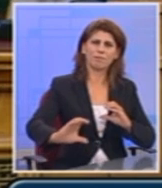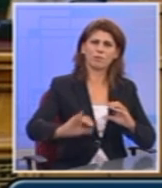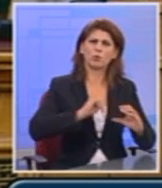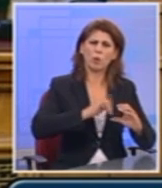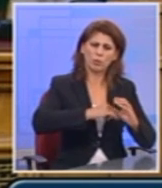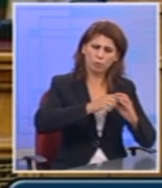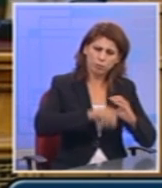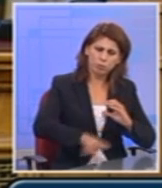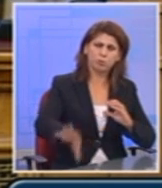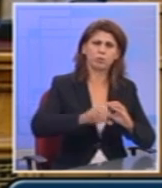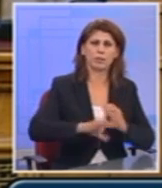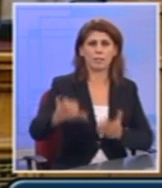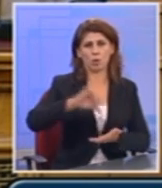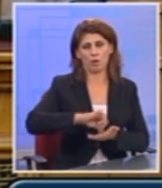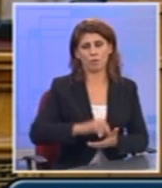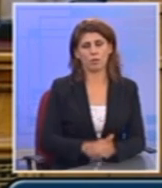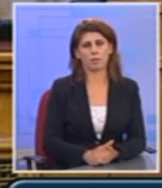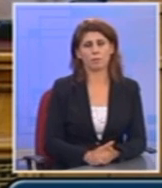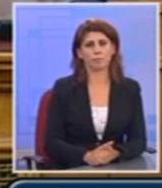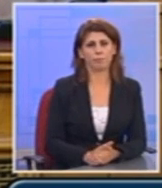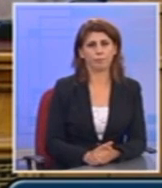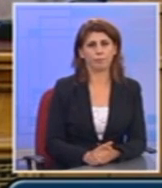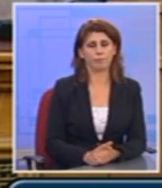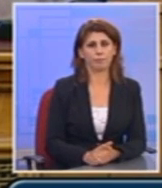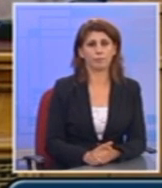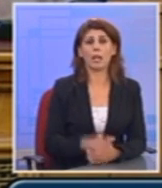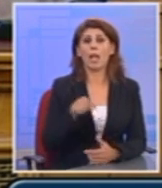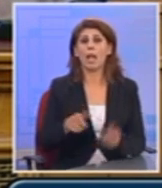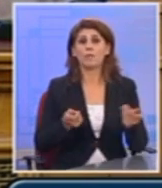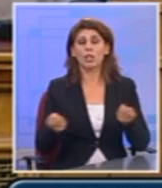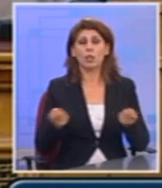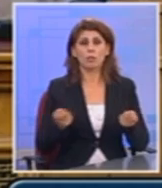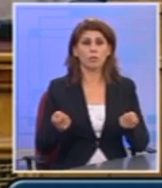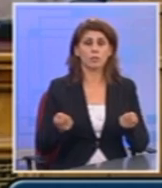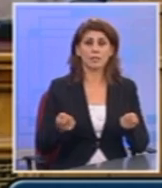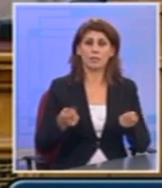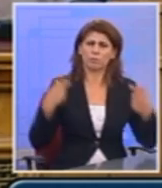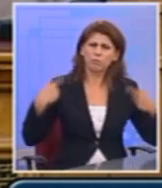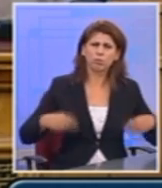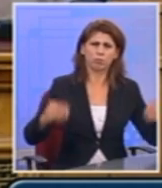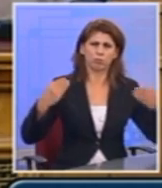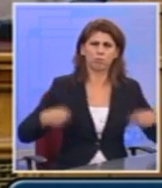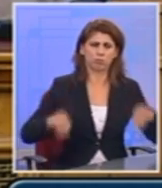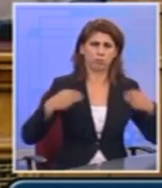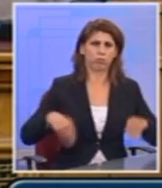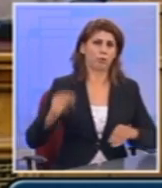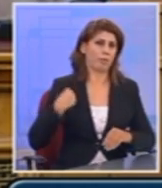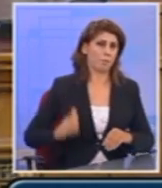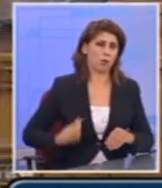της ευδαπ αυτή η οργανωμένη συλλήβδην εκποίηση δημόσιας